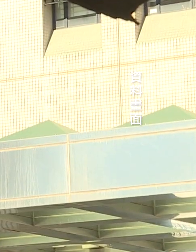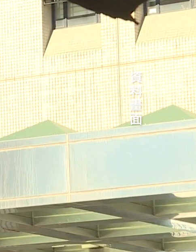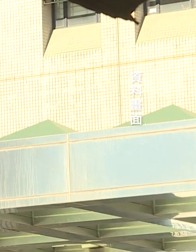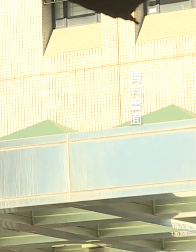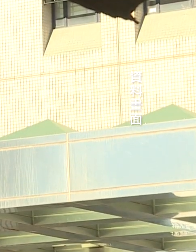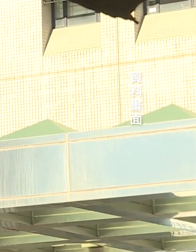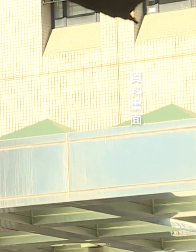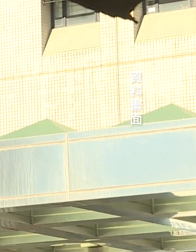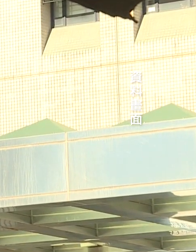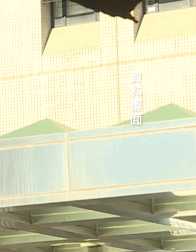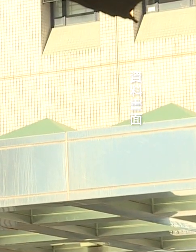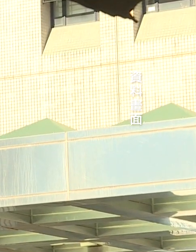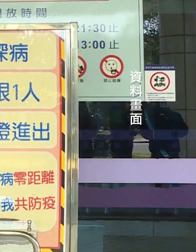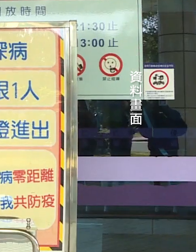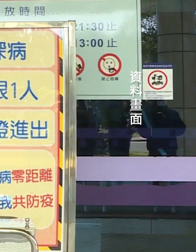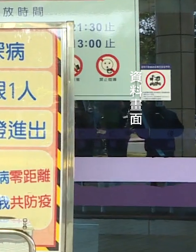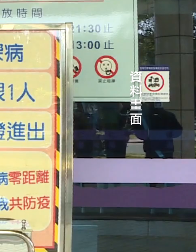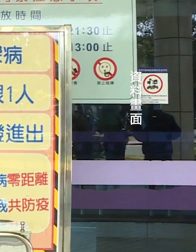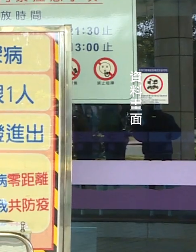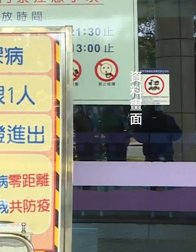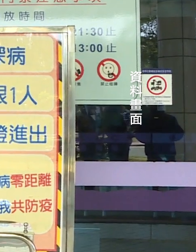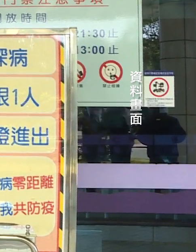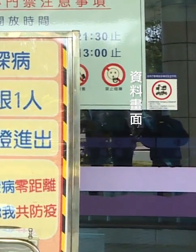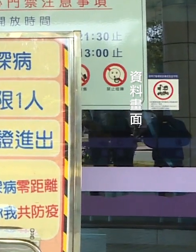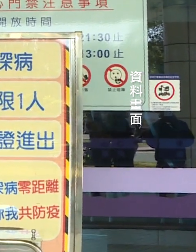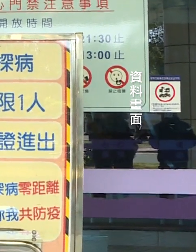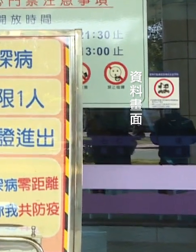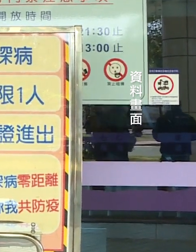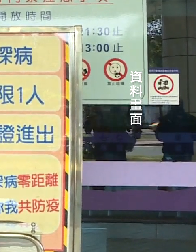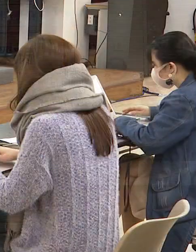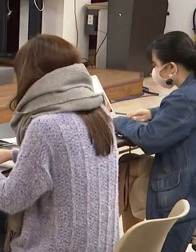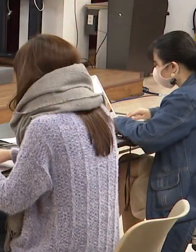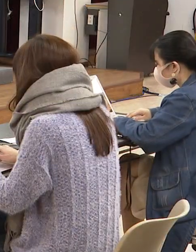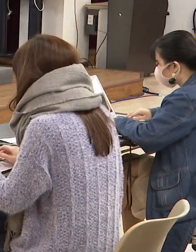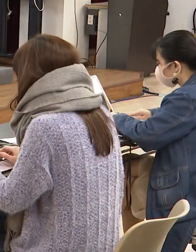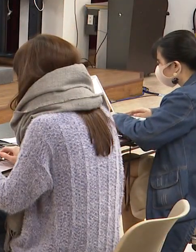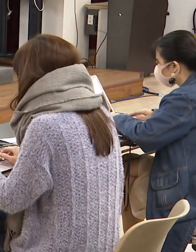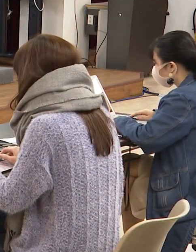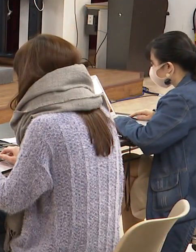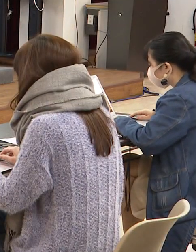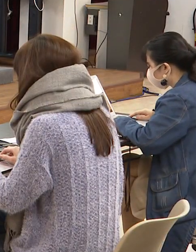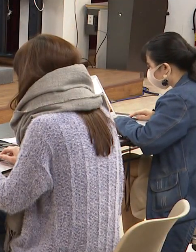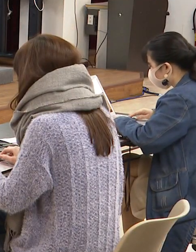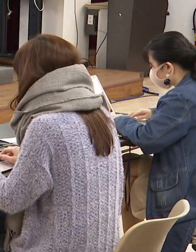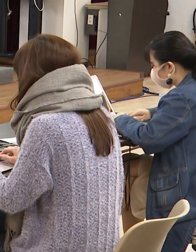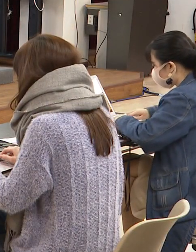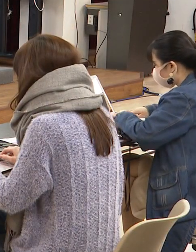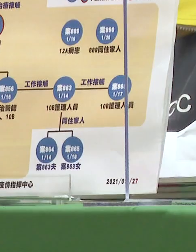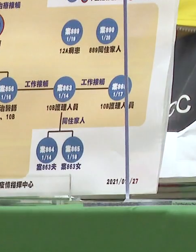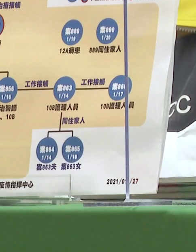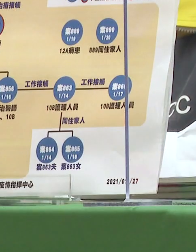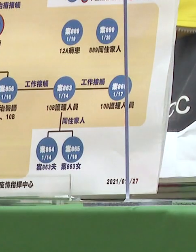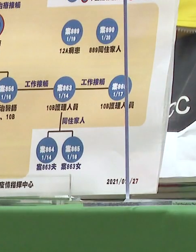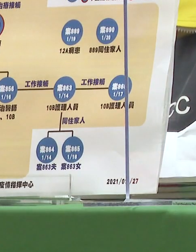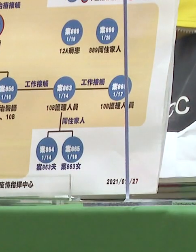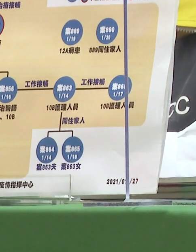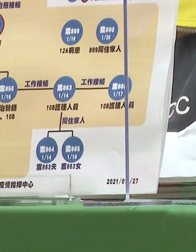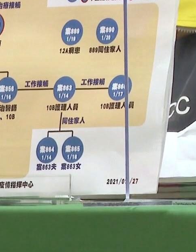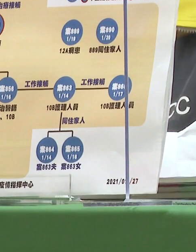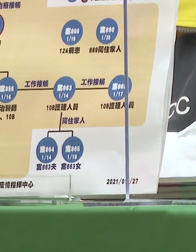周三没有新增本土个案，不过针对布桃院内群聚感染，指挥中心持续框列接触者，目前